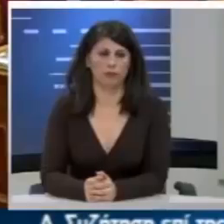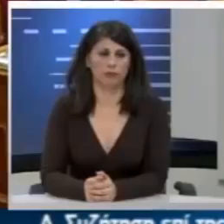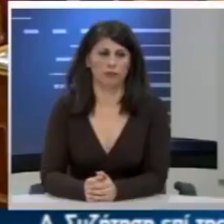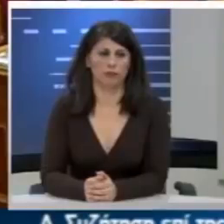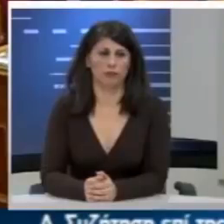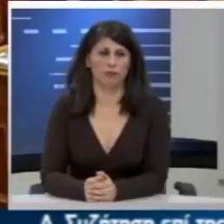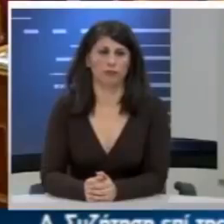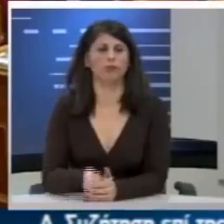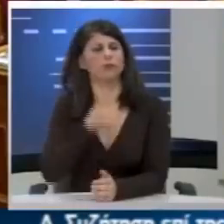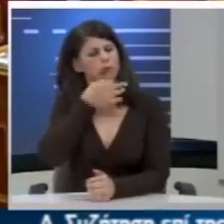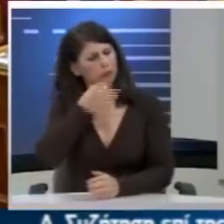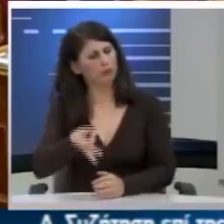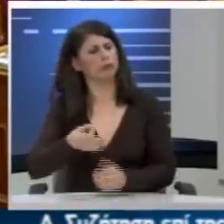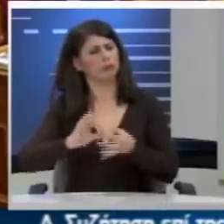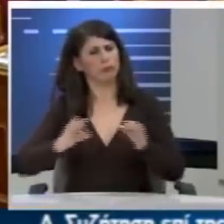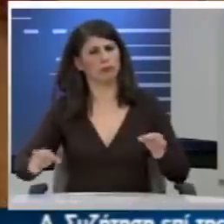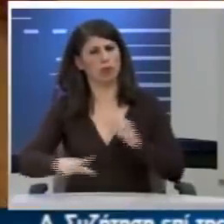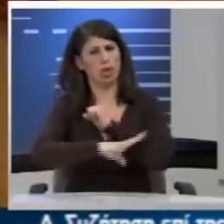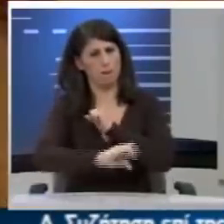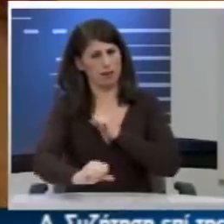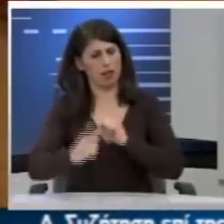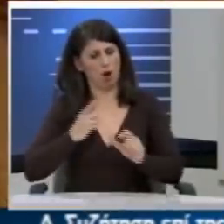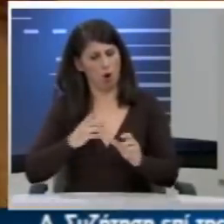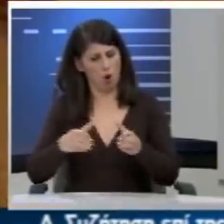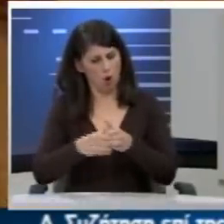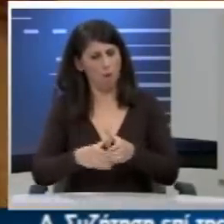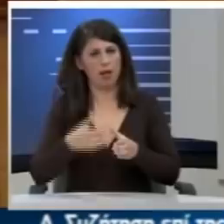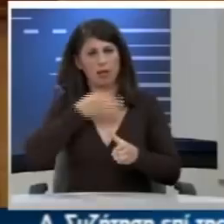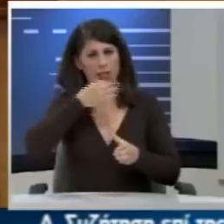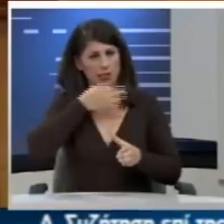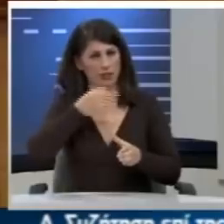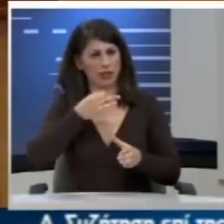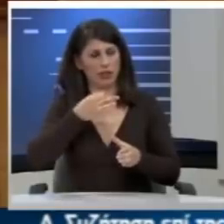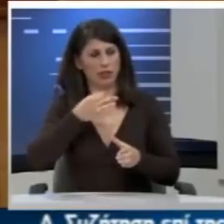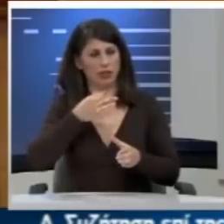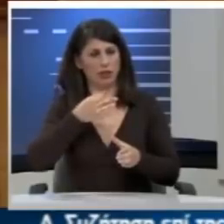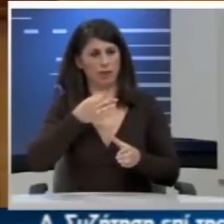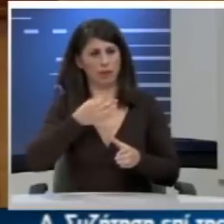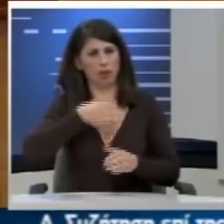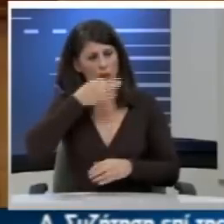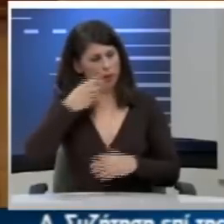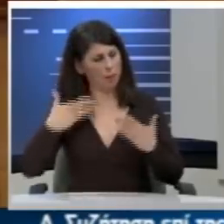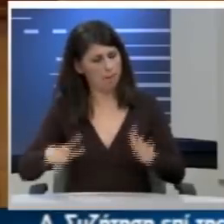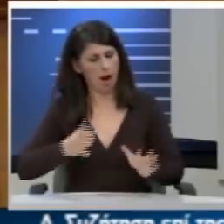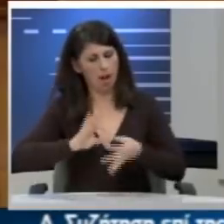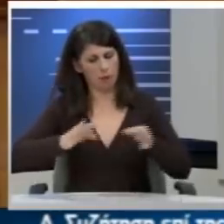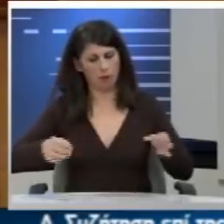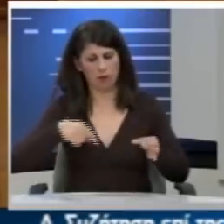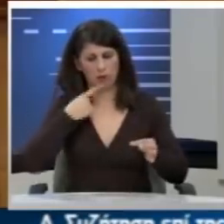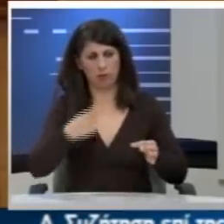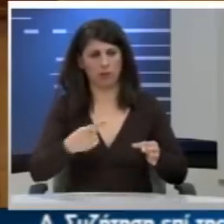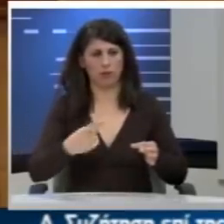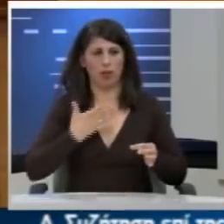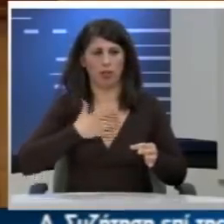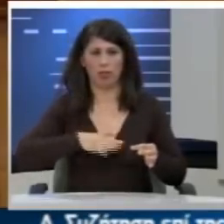Έχουμε τοποθετηθεί ανελητικά και με την ομιλία του Γενικού Γραμματέα του κόμματός μας και με την εισηγήτριά μας και τον ομιλητή. Θέλουμε